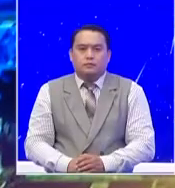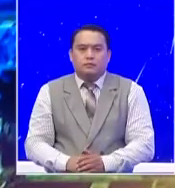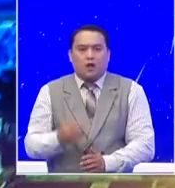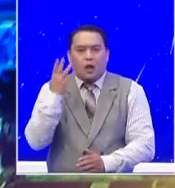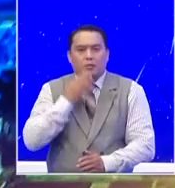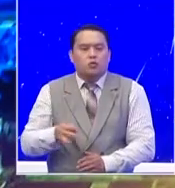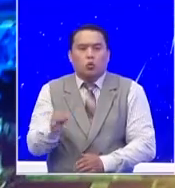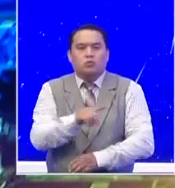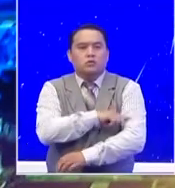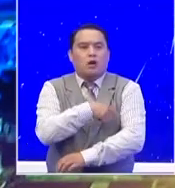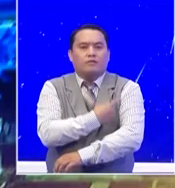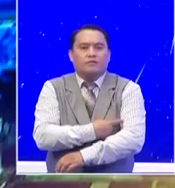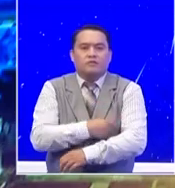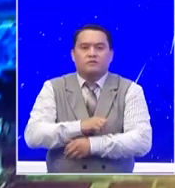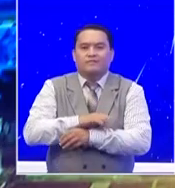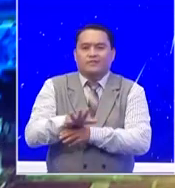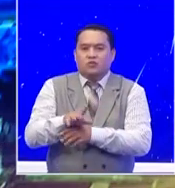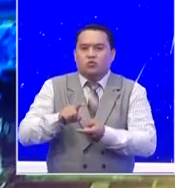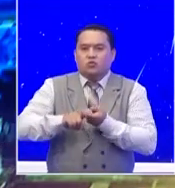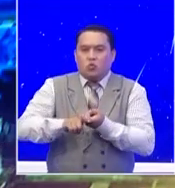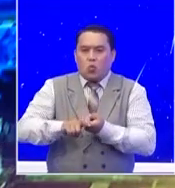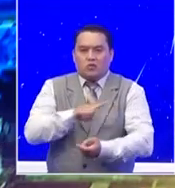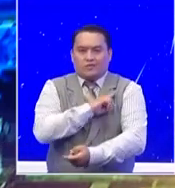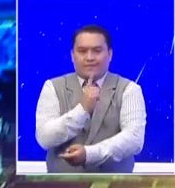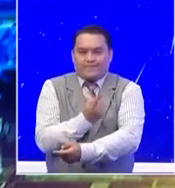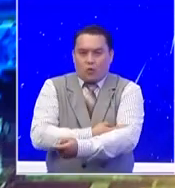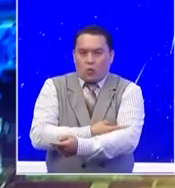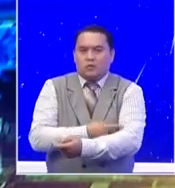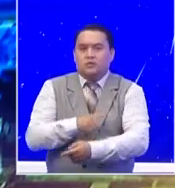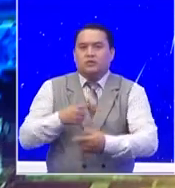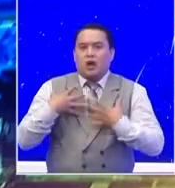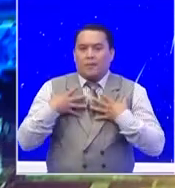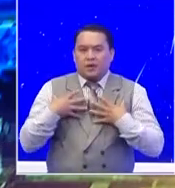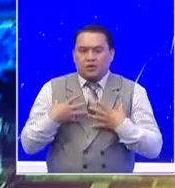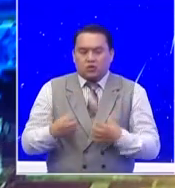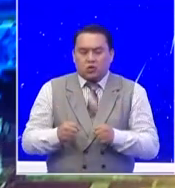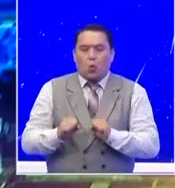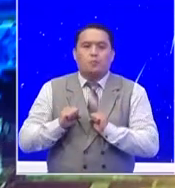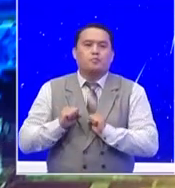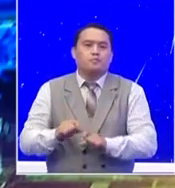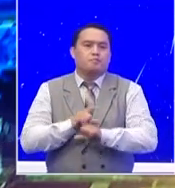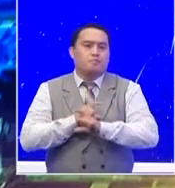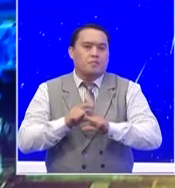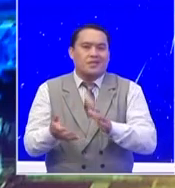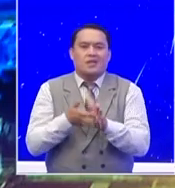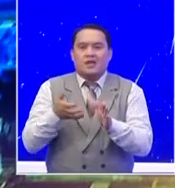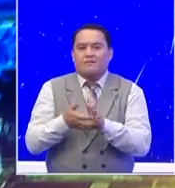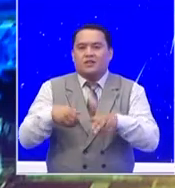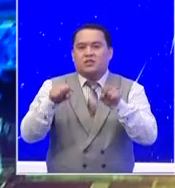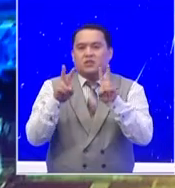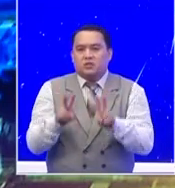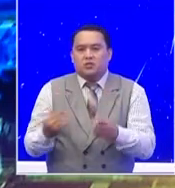Облыстағы ауруханалар вируспен күресті күшейтіп жатыр. Бірі Іле аудандағы денсаулық сақтау мекемесі. Мұнда тапшы кадрлар тартылып,